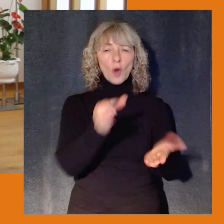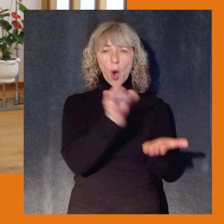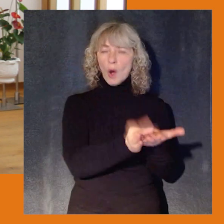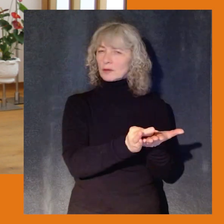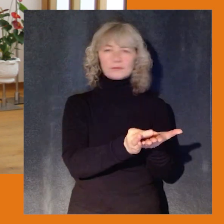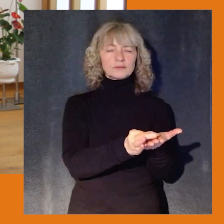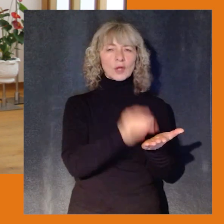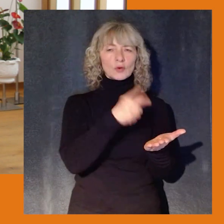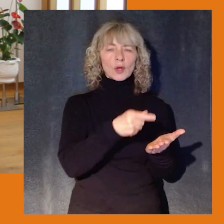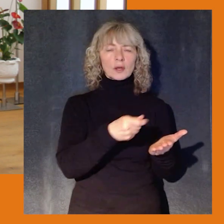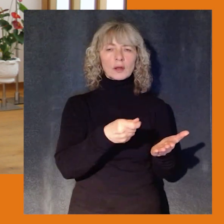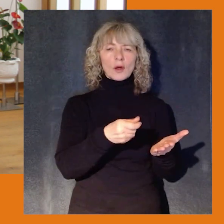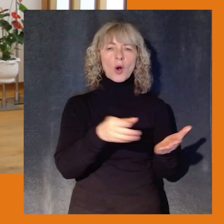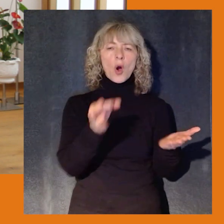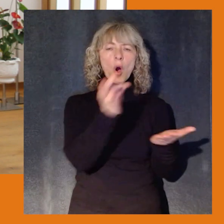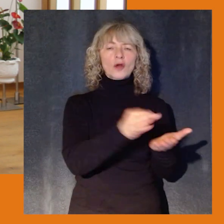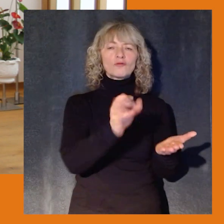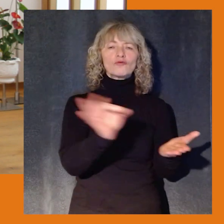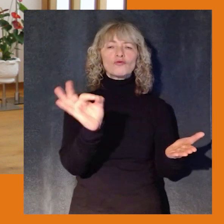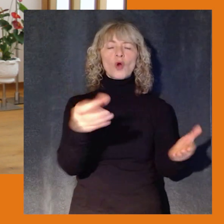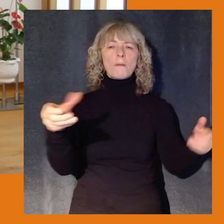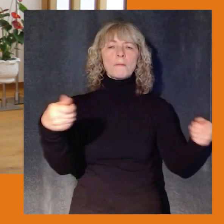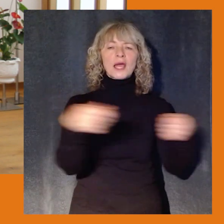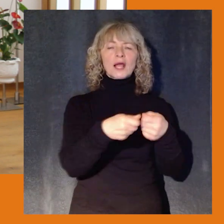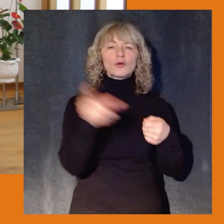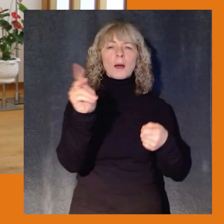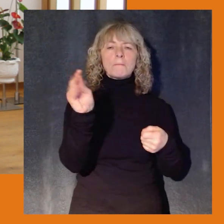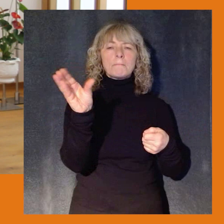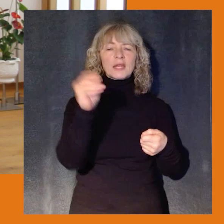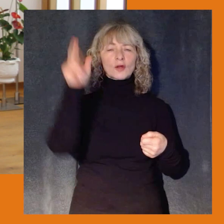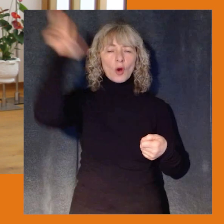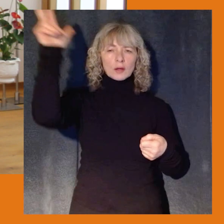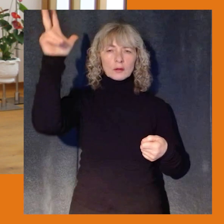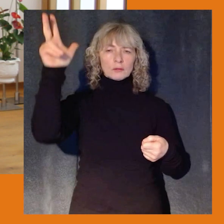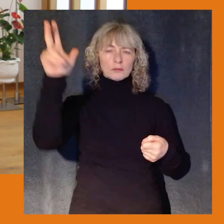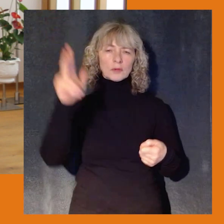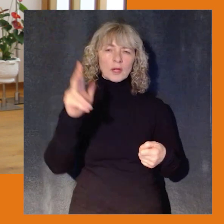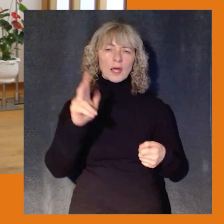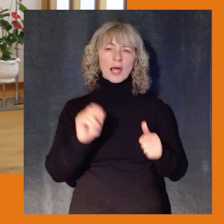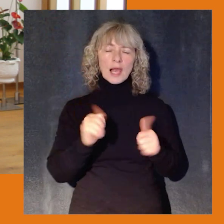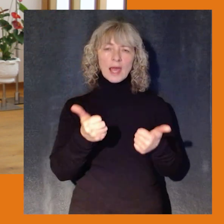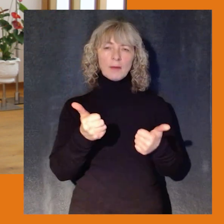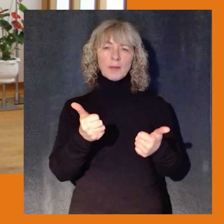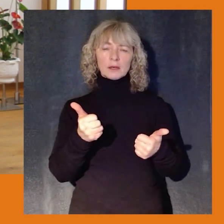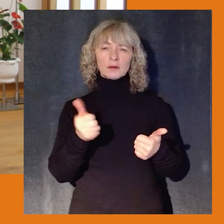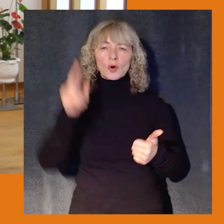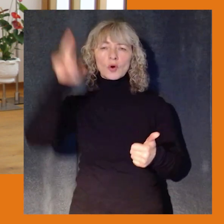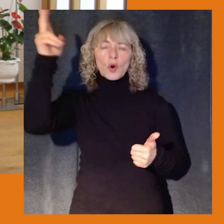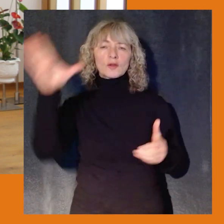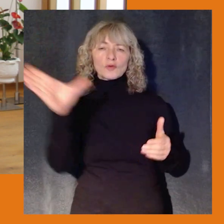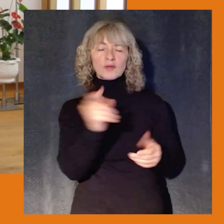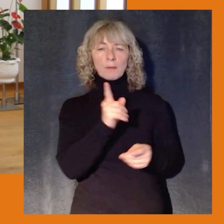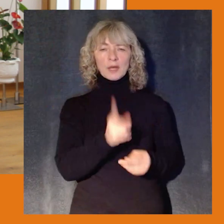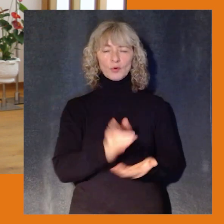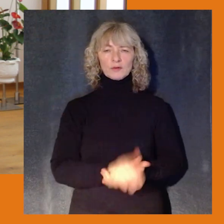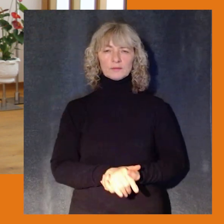Begegnungsort mit ihm. Gottverbundenheit und das reale Leben gehören zusammen.